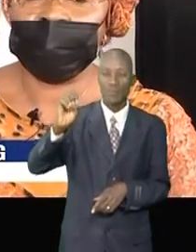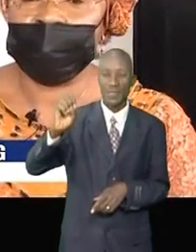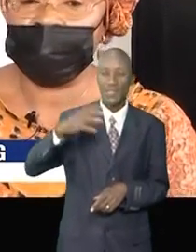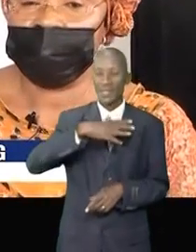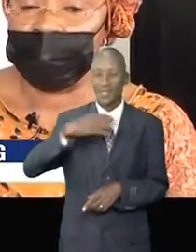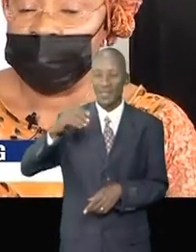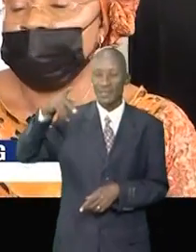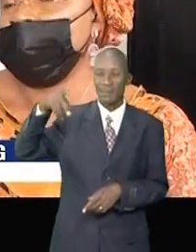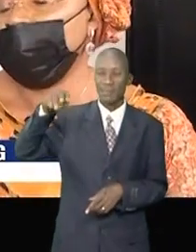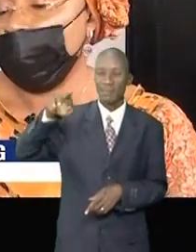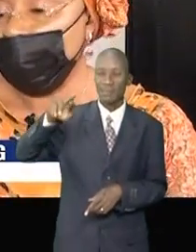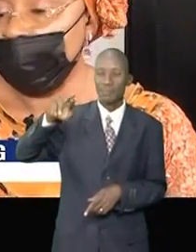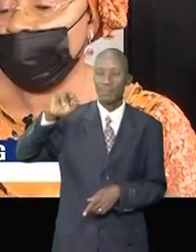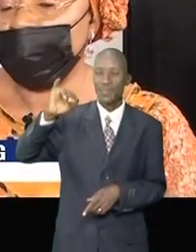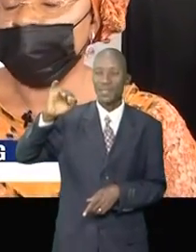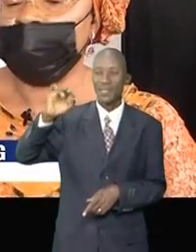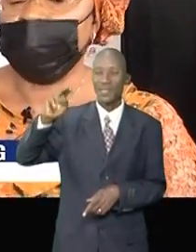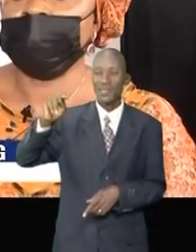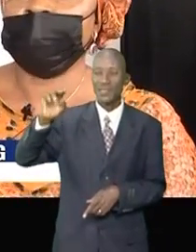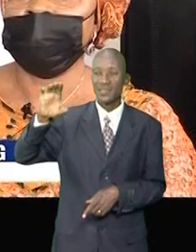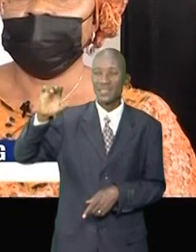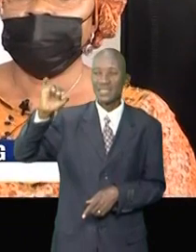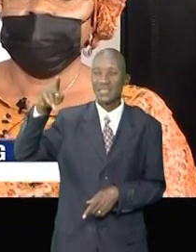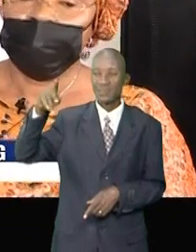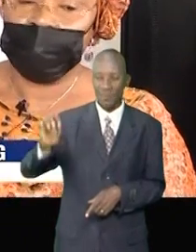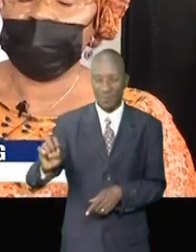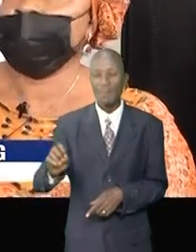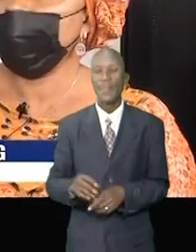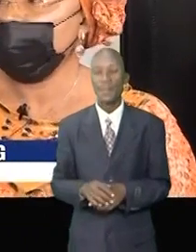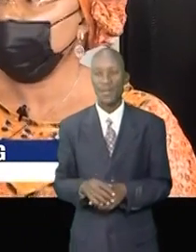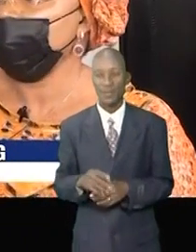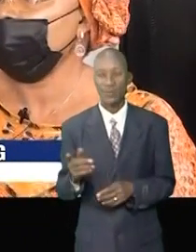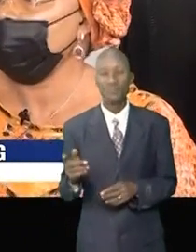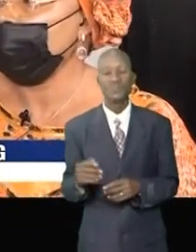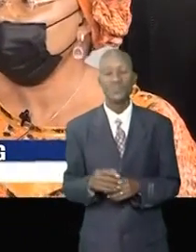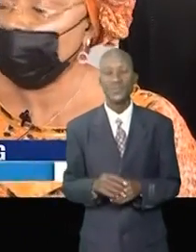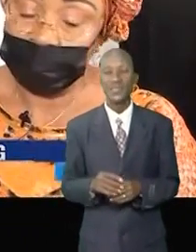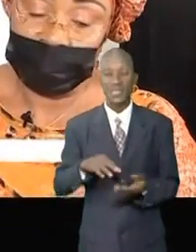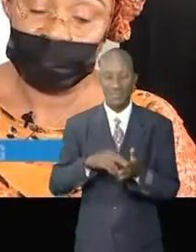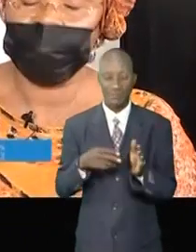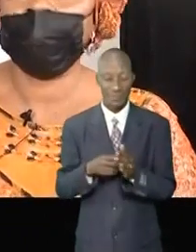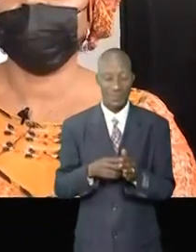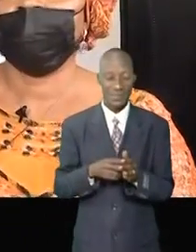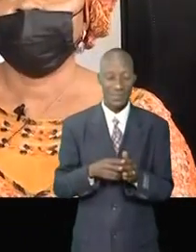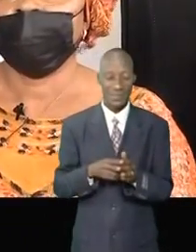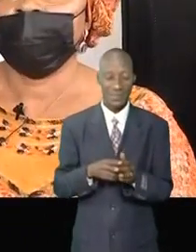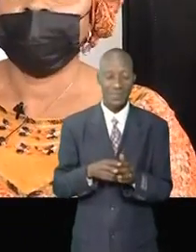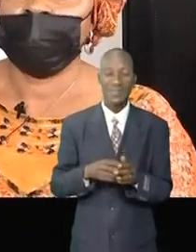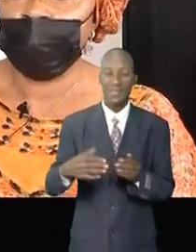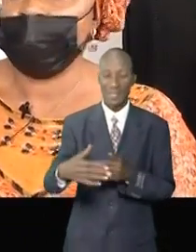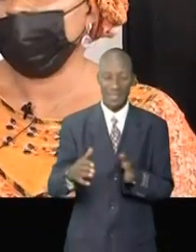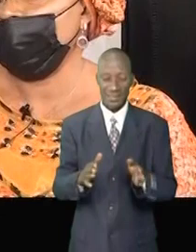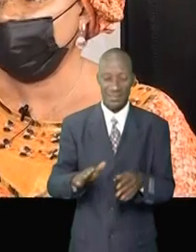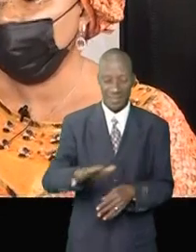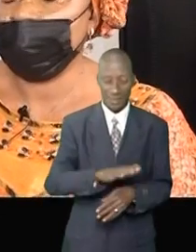de l'ISS qui se sont beaucoup impliqués pour que ces pays puissent rejoindre notre organisation. Et